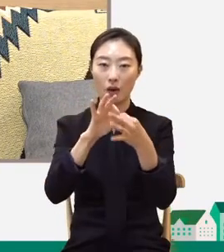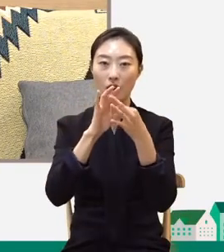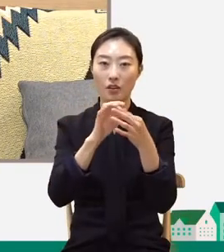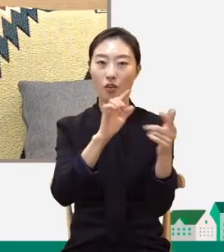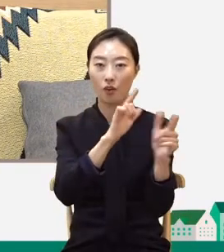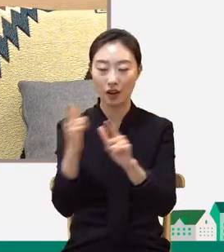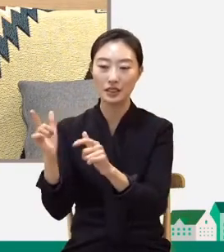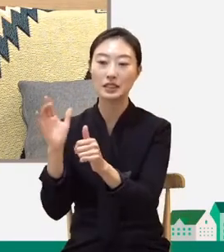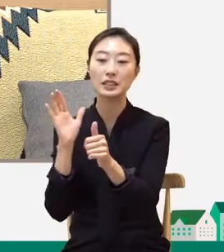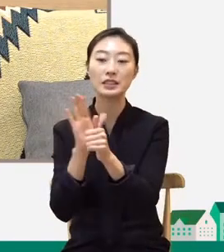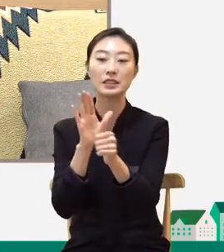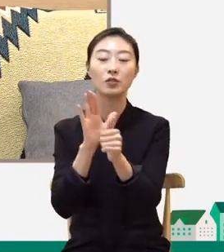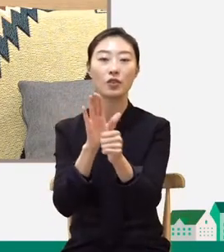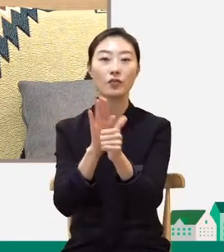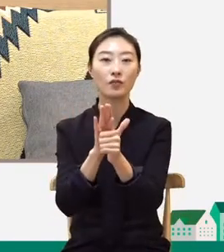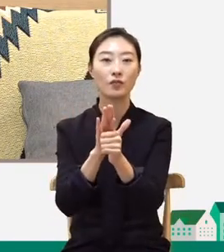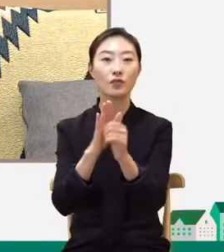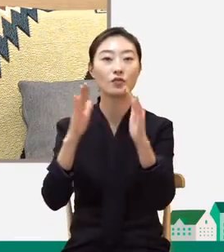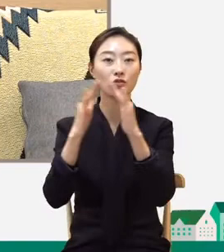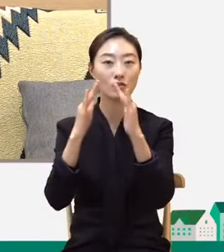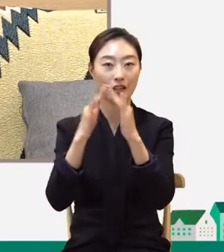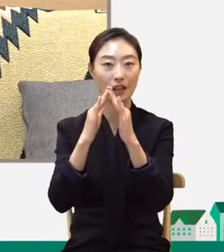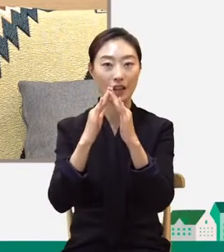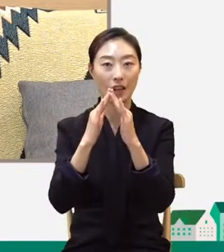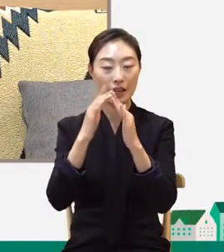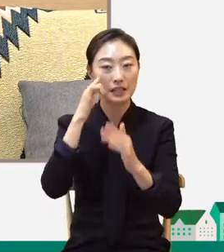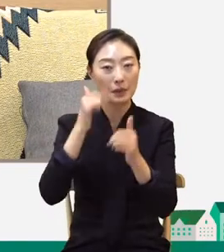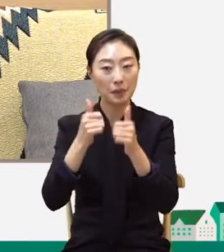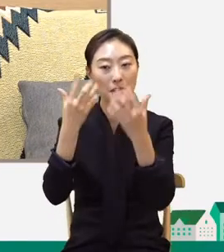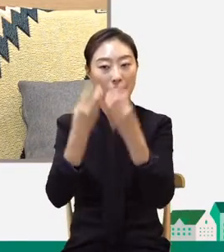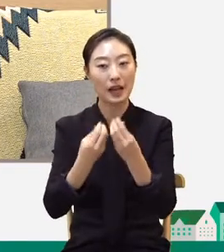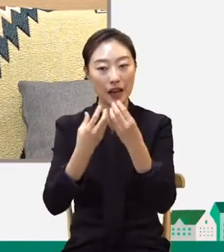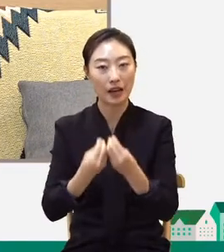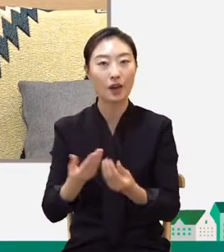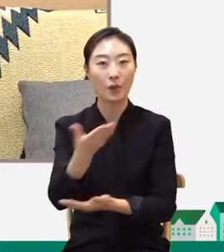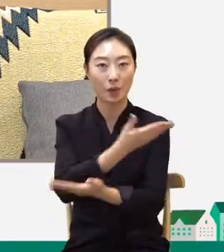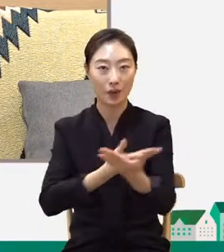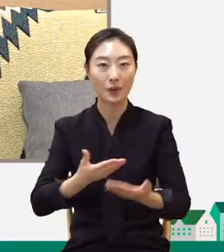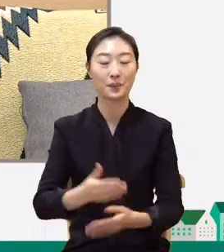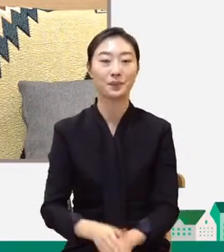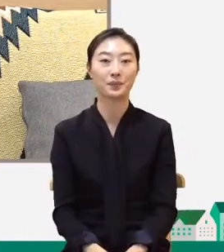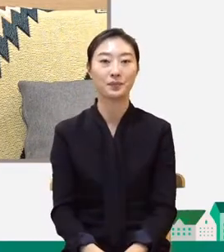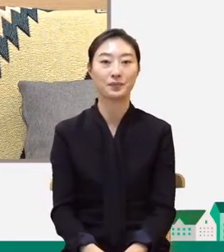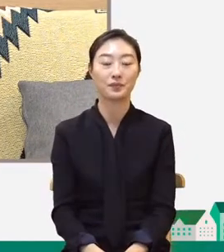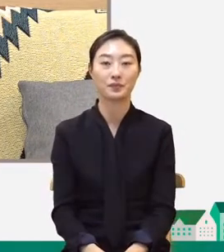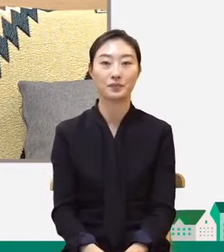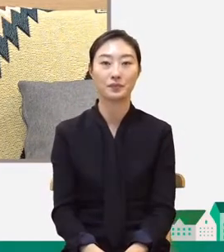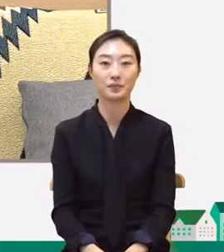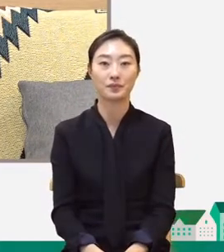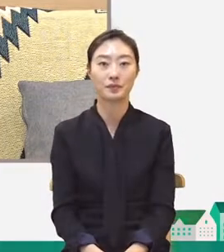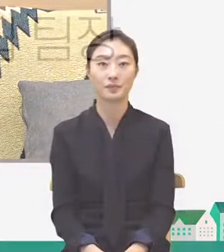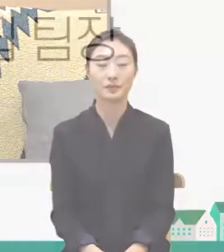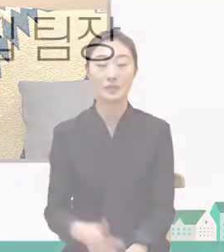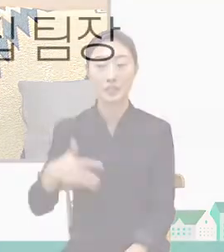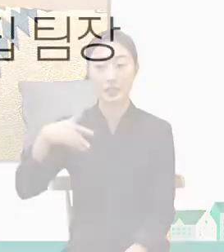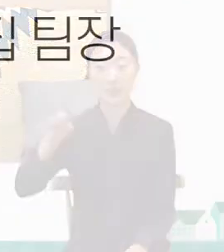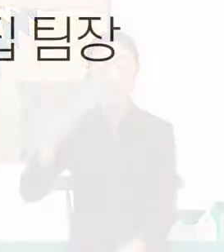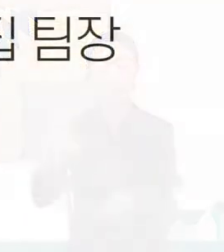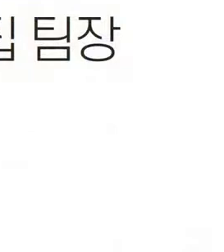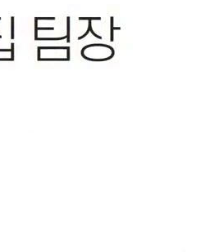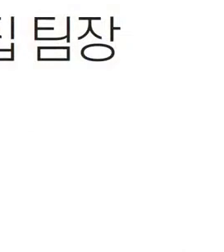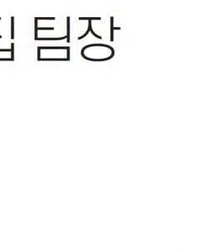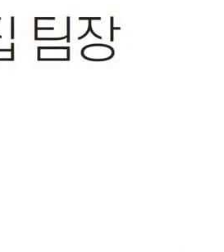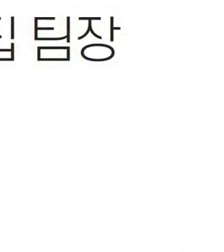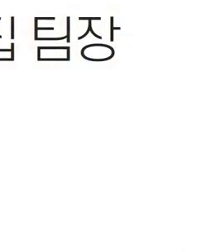시범 사례들을 우리가 한번 공유해보는 시간을 갖도록 하겠습니다. 네, 차성근 팀장님 혹시 제 목소리 들리세요? 네,